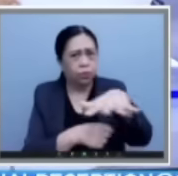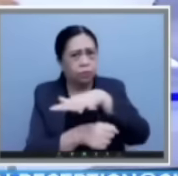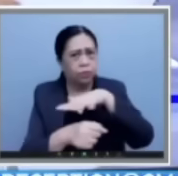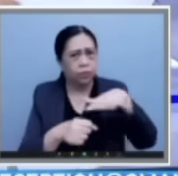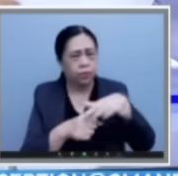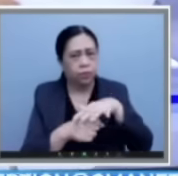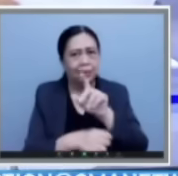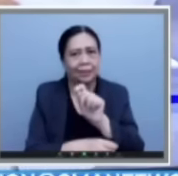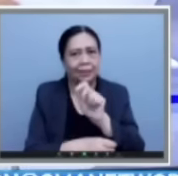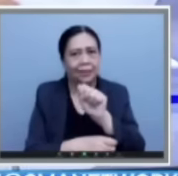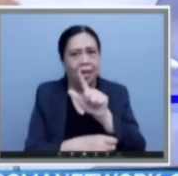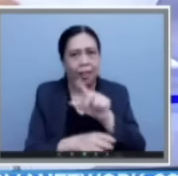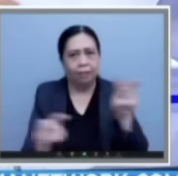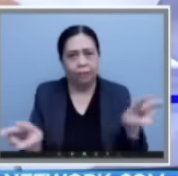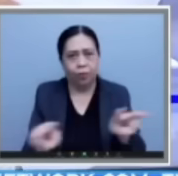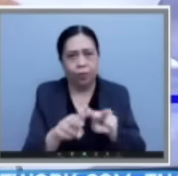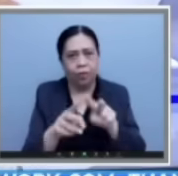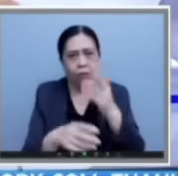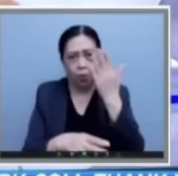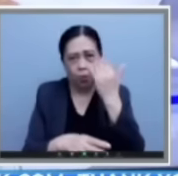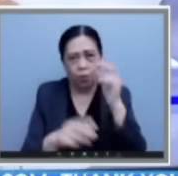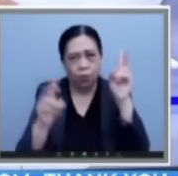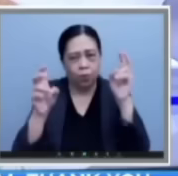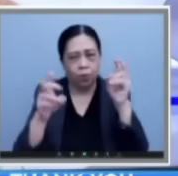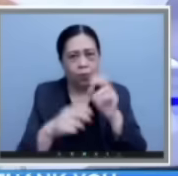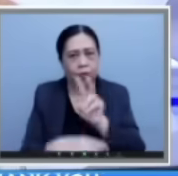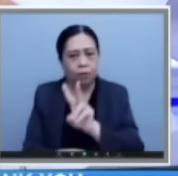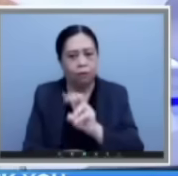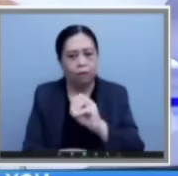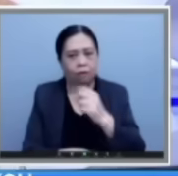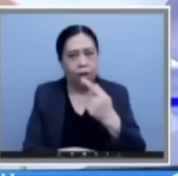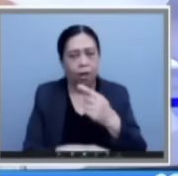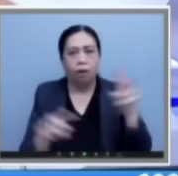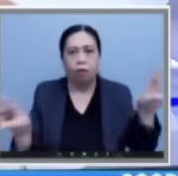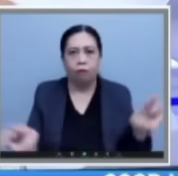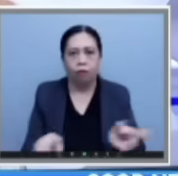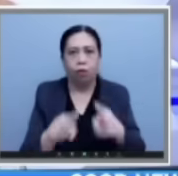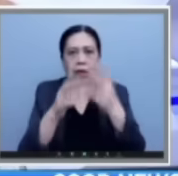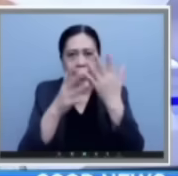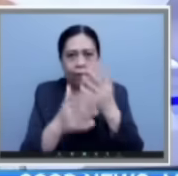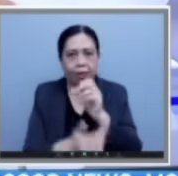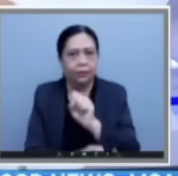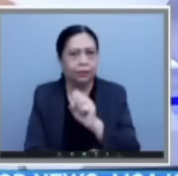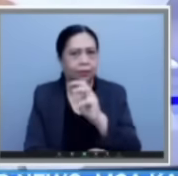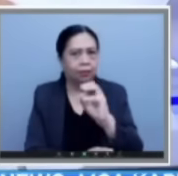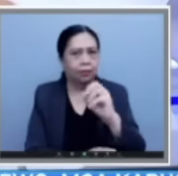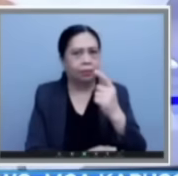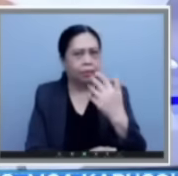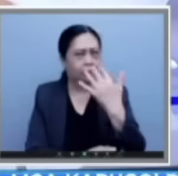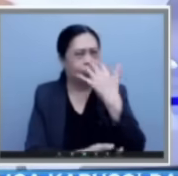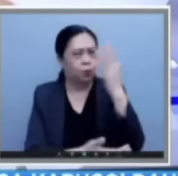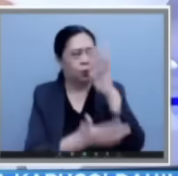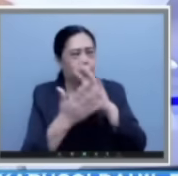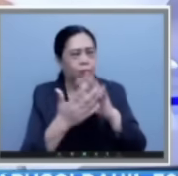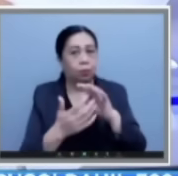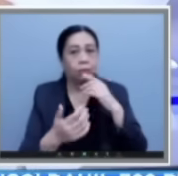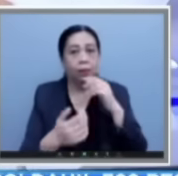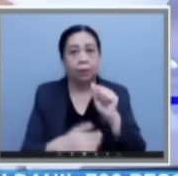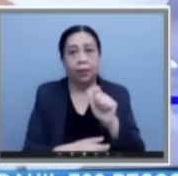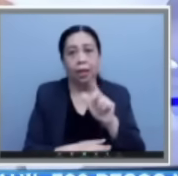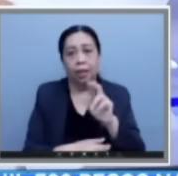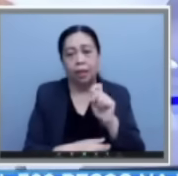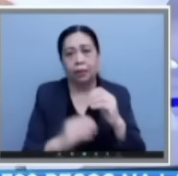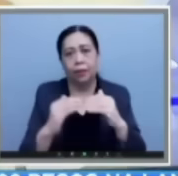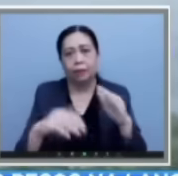Taal dahil sa tinatawag na vog o volcanic smug Ayon po sa FX nasa alert level 1 pa rin ang